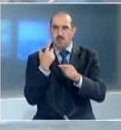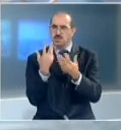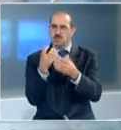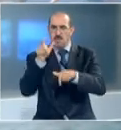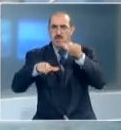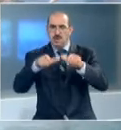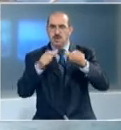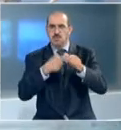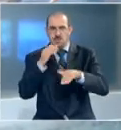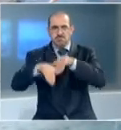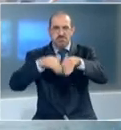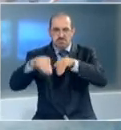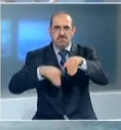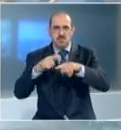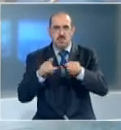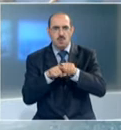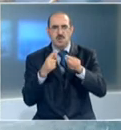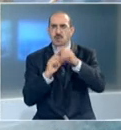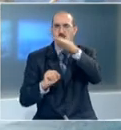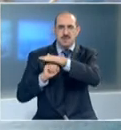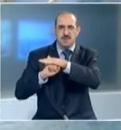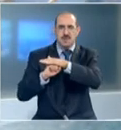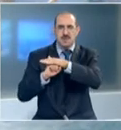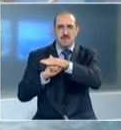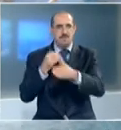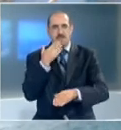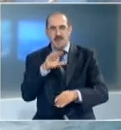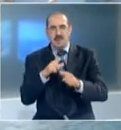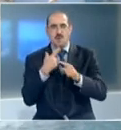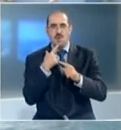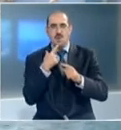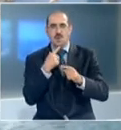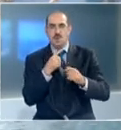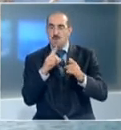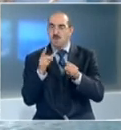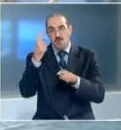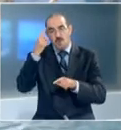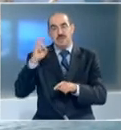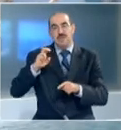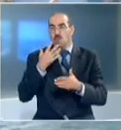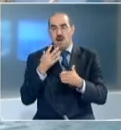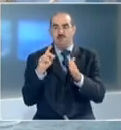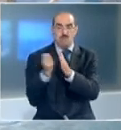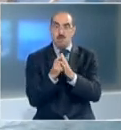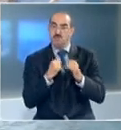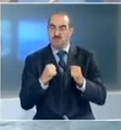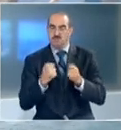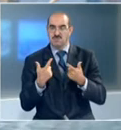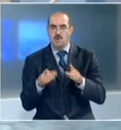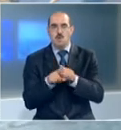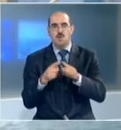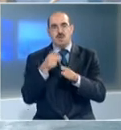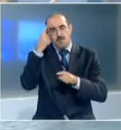أولمبي الذي يبقى في خدمة الرياضي العسكري بصفة عامة وفي تدريب وتكوين